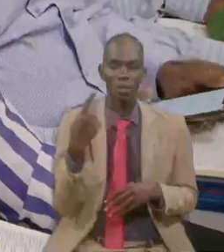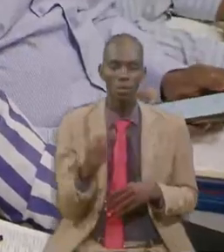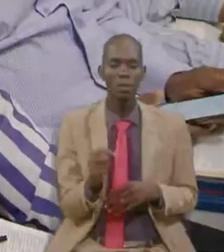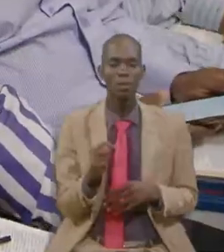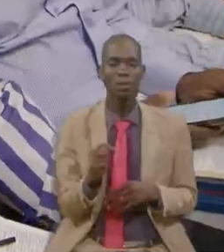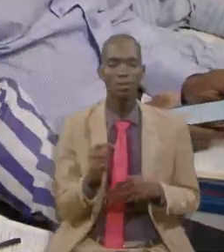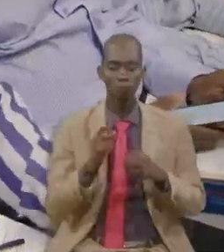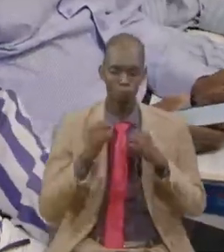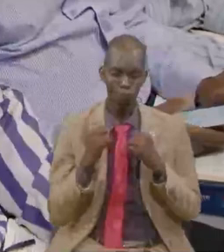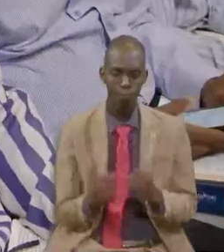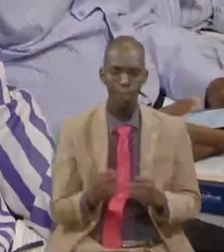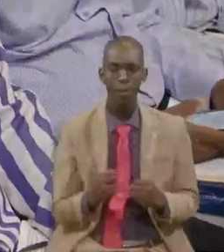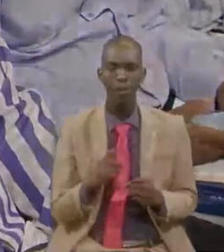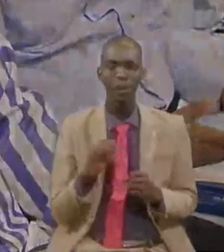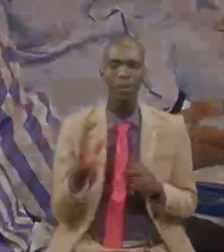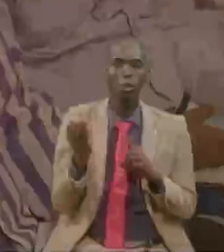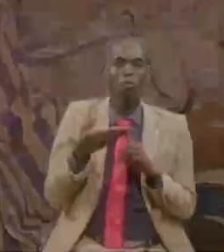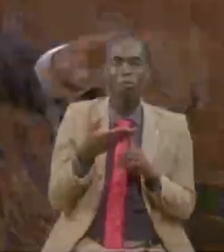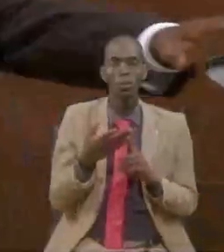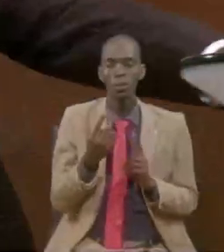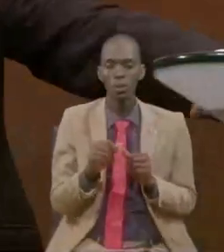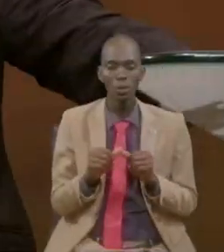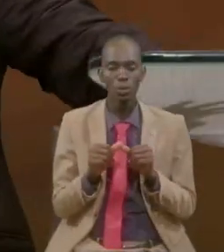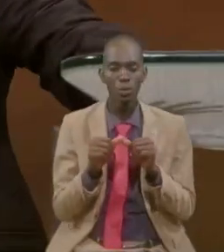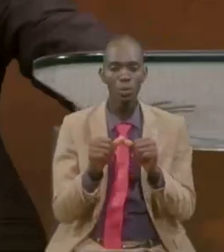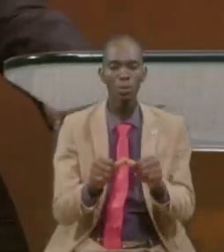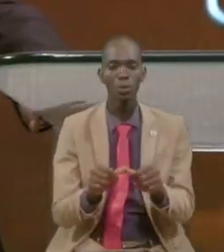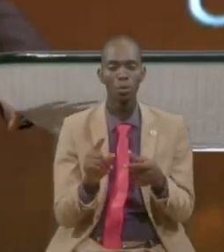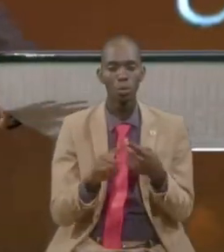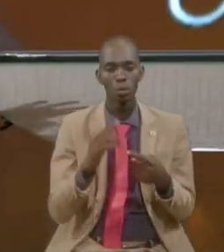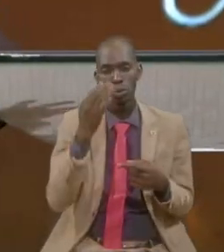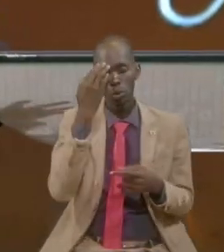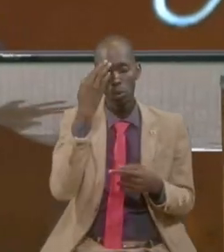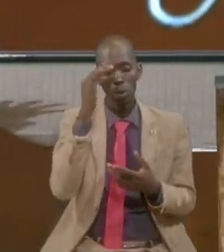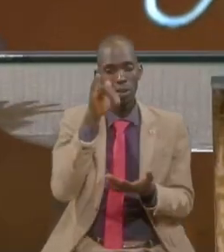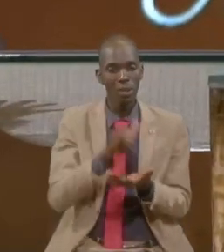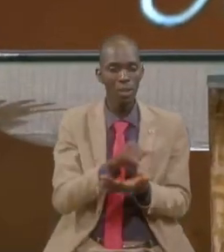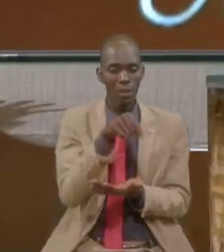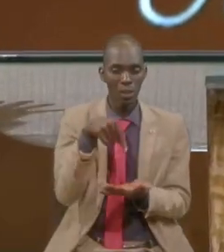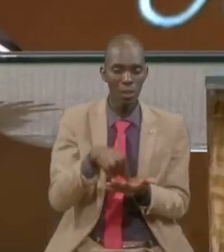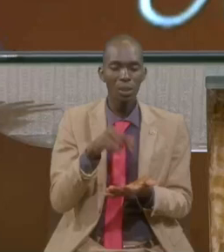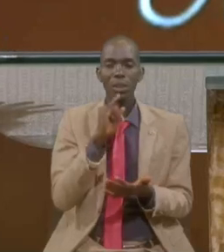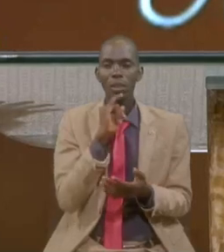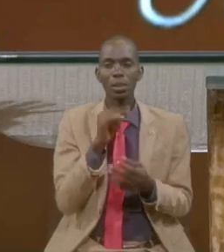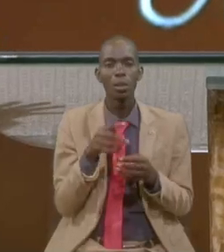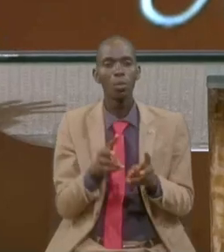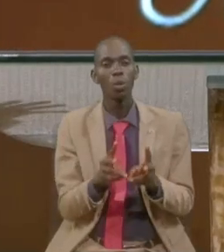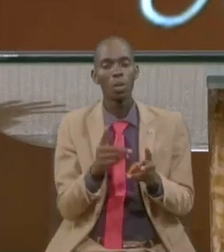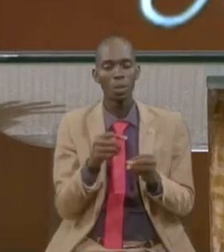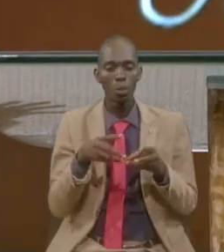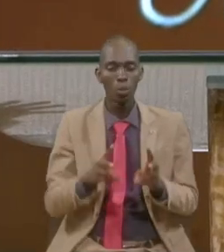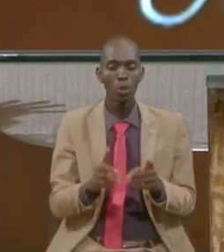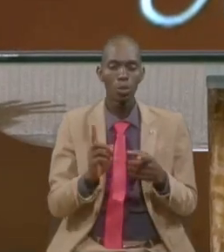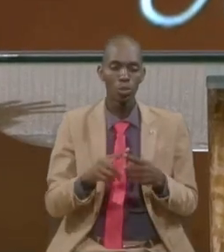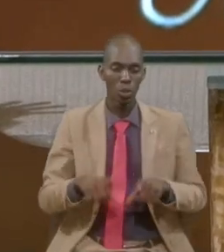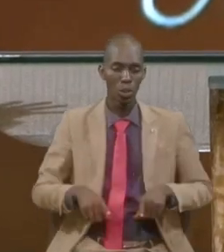la fermeté, la conviction, la constance pour savoir que voici la voie